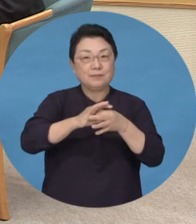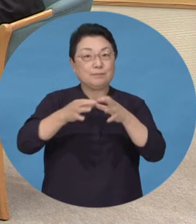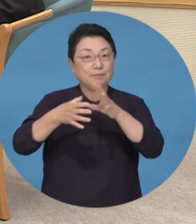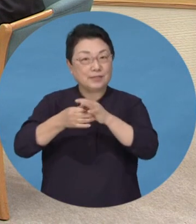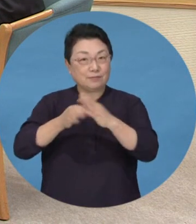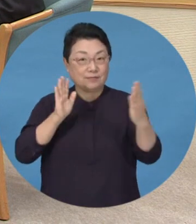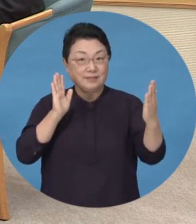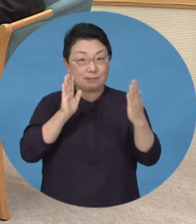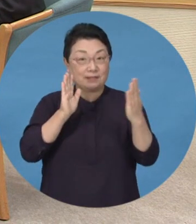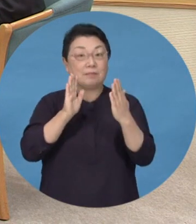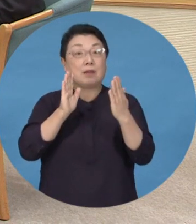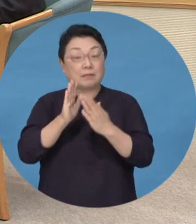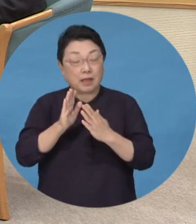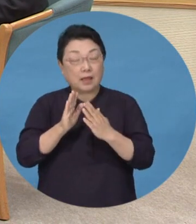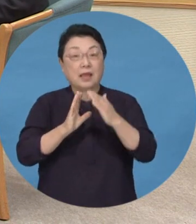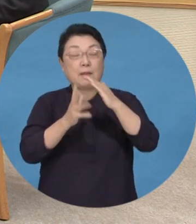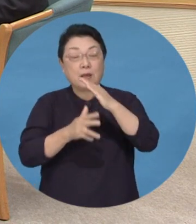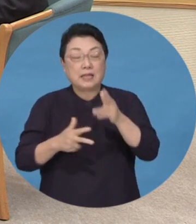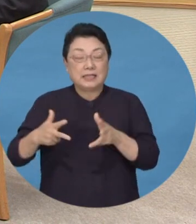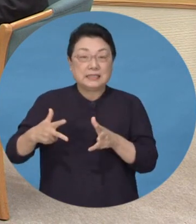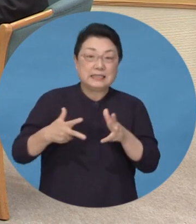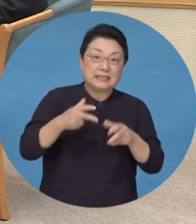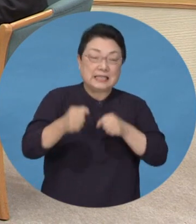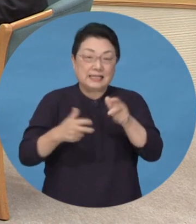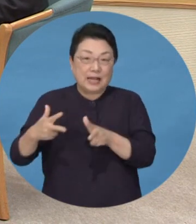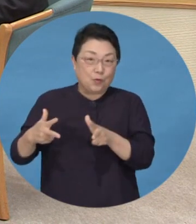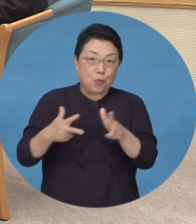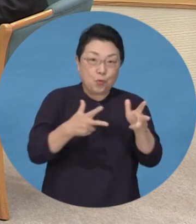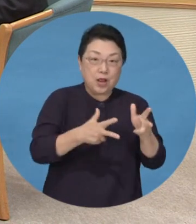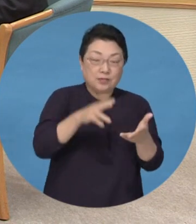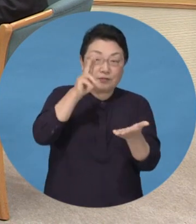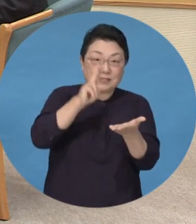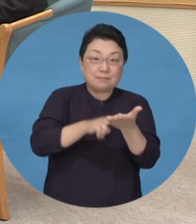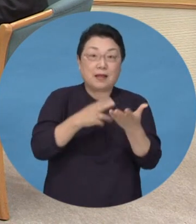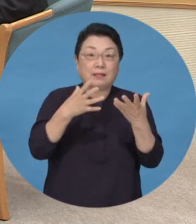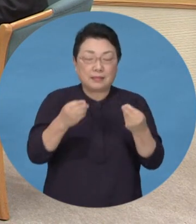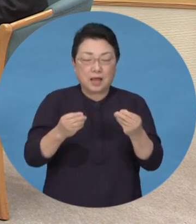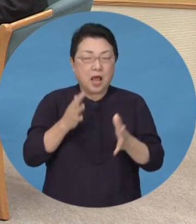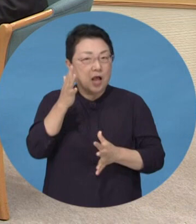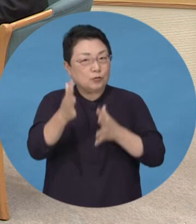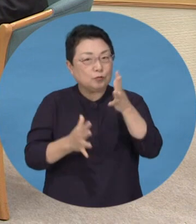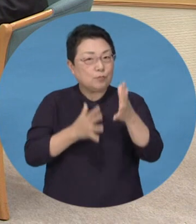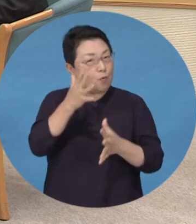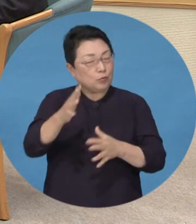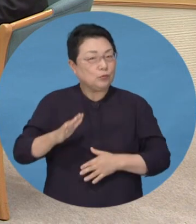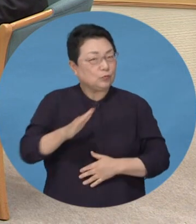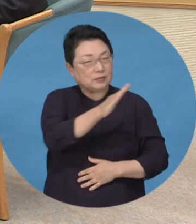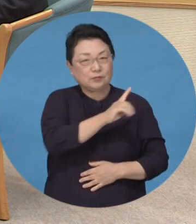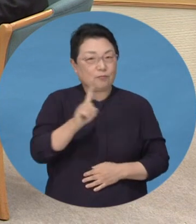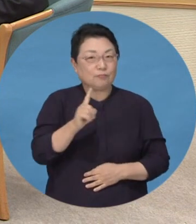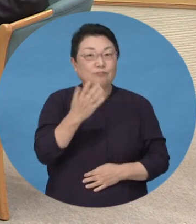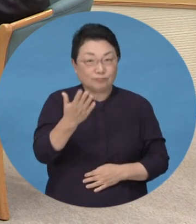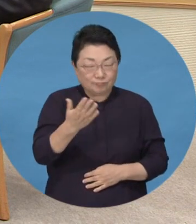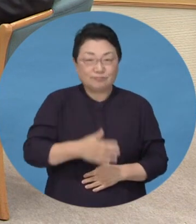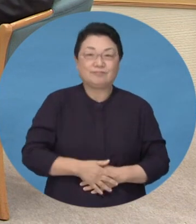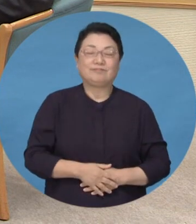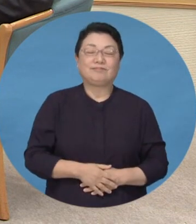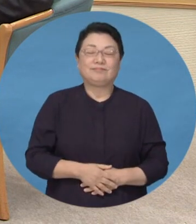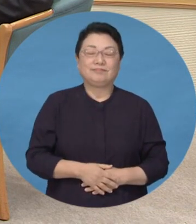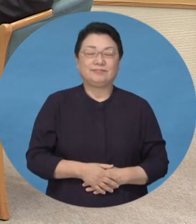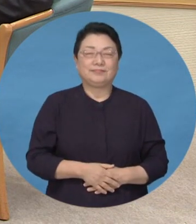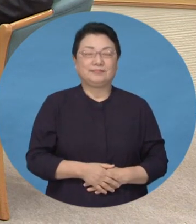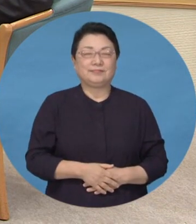そこではこう山梨も自転車ロードレースの開催が決定しましたけれどもスポーツ c 高についてはどのようにお考えですかはい